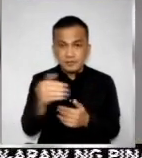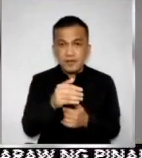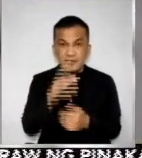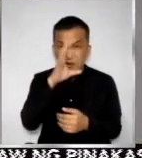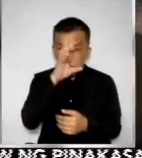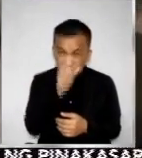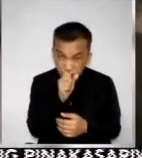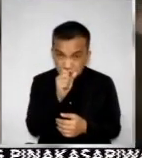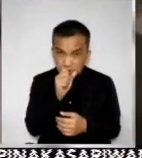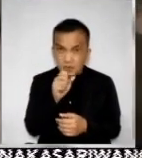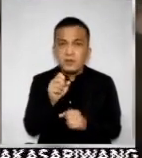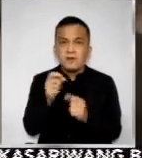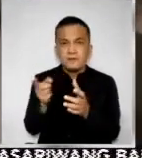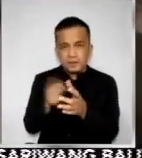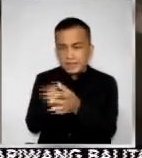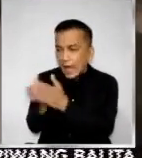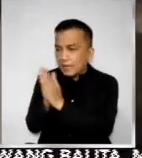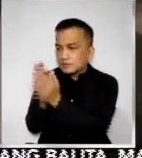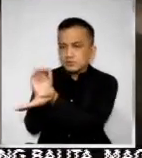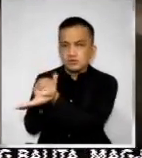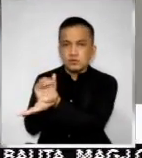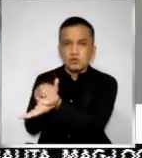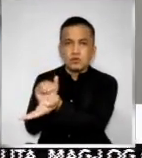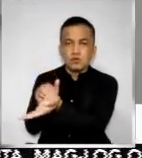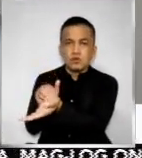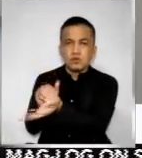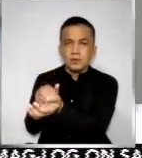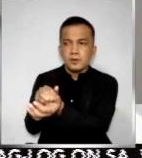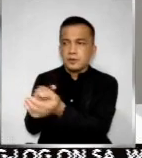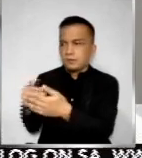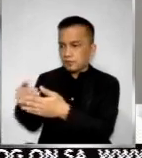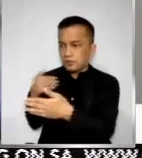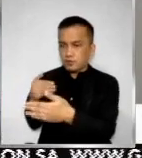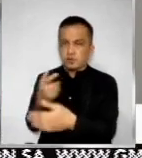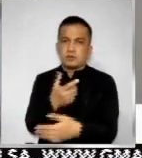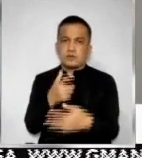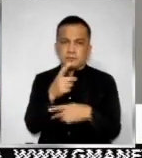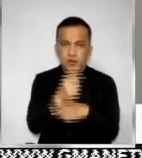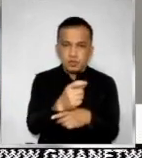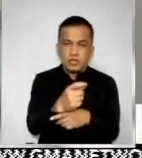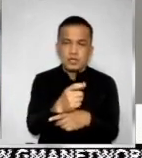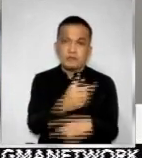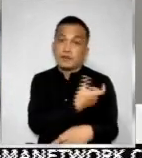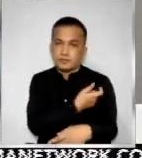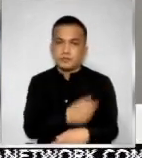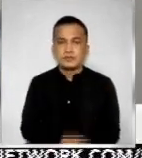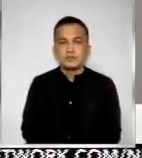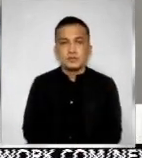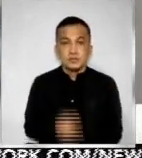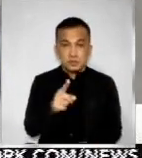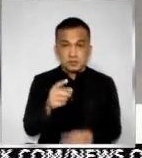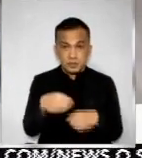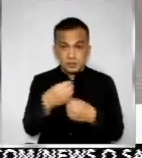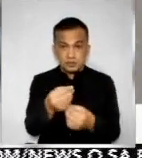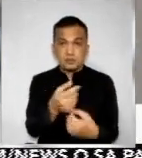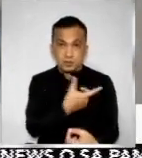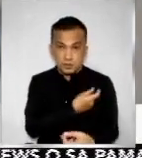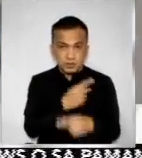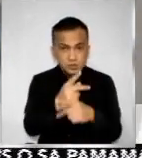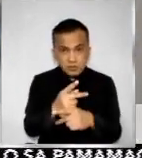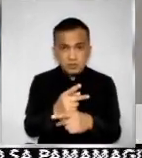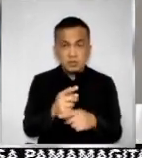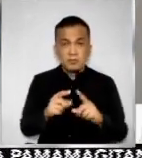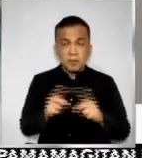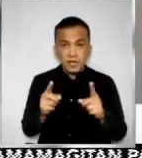sa doktor bago sumalang sa pagbabakuna. Bigyan mo sila ng bakuna para maproteksyonan sila. Pero syempre, yung